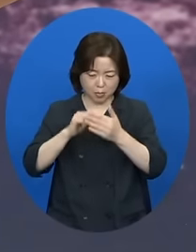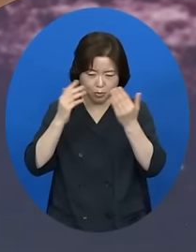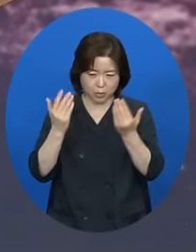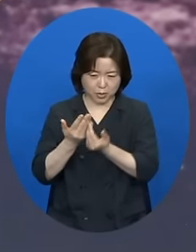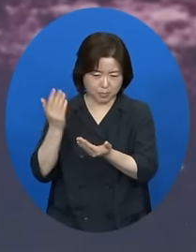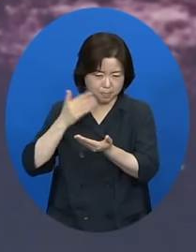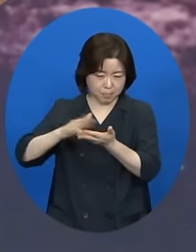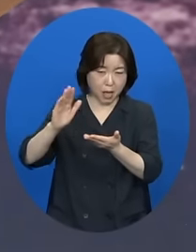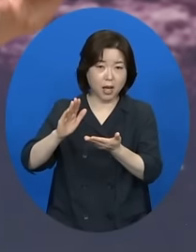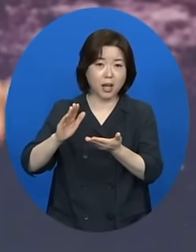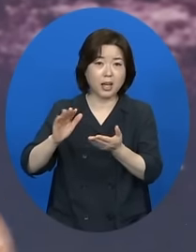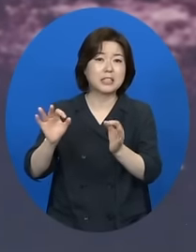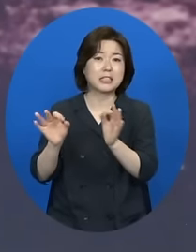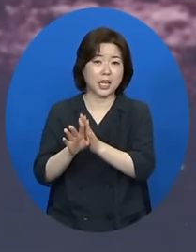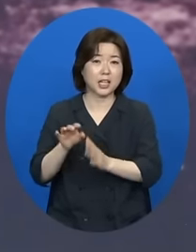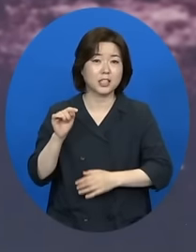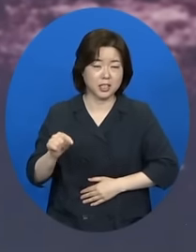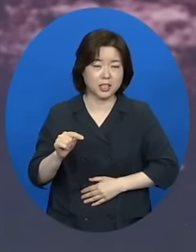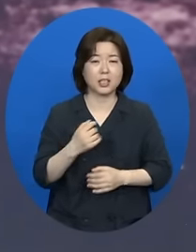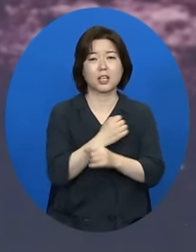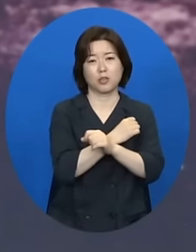몰아내는 일, 이것이 용서다.